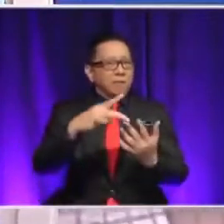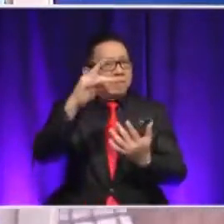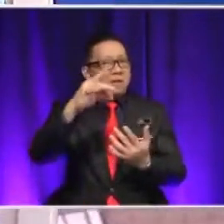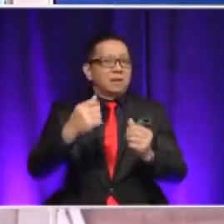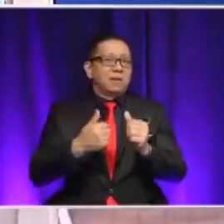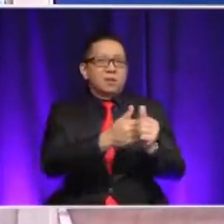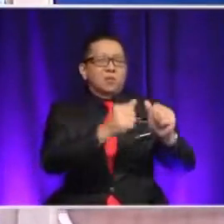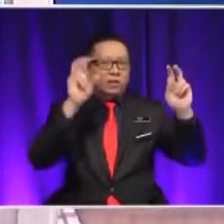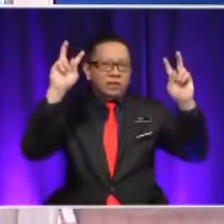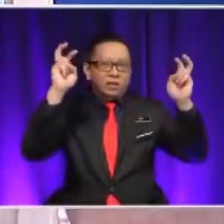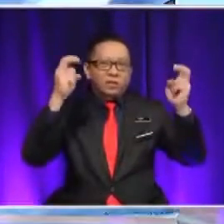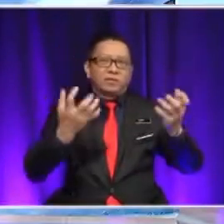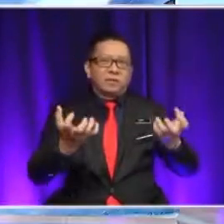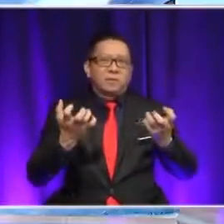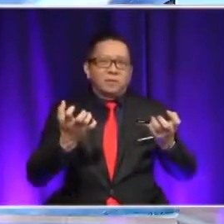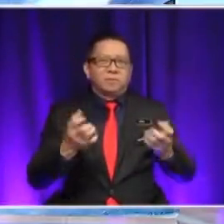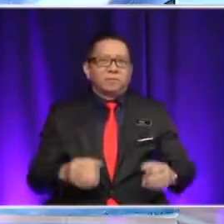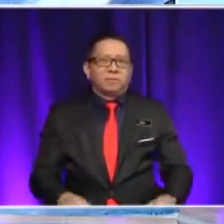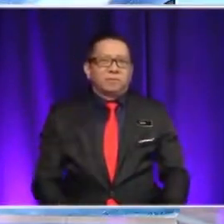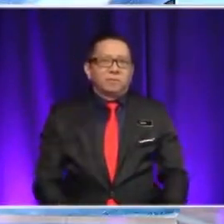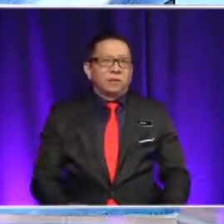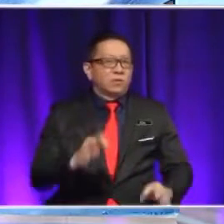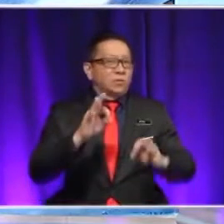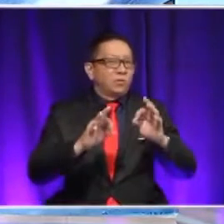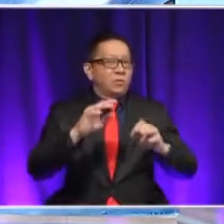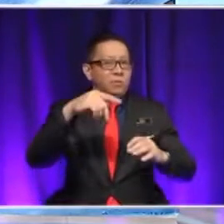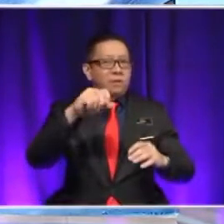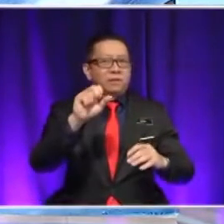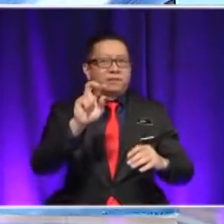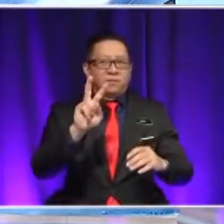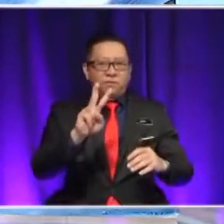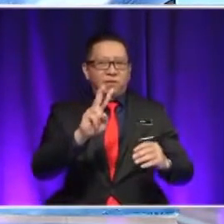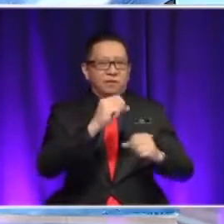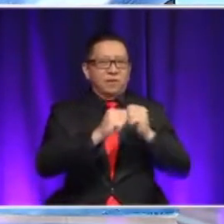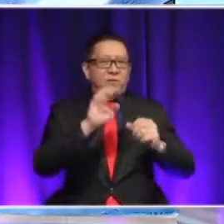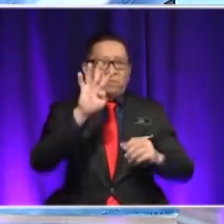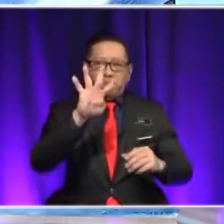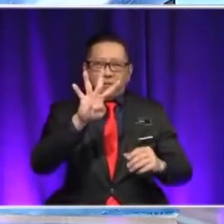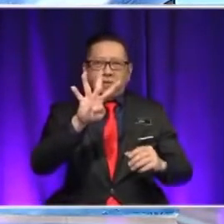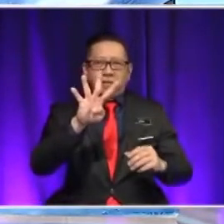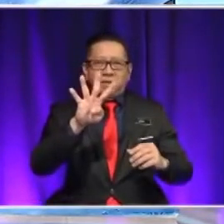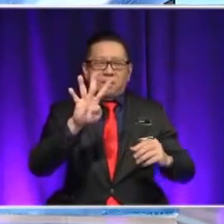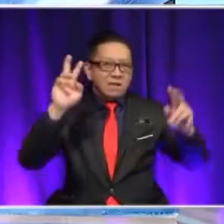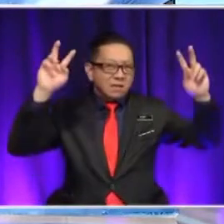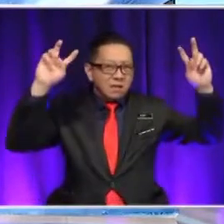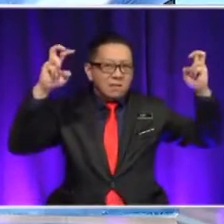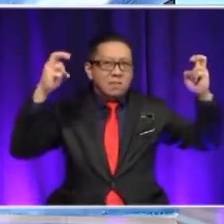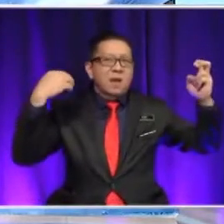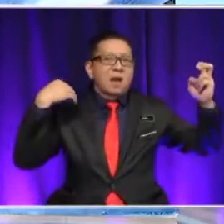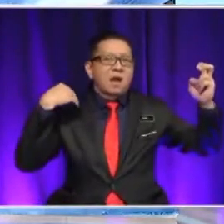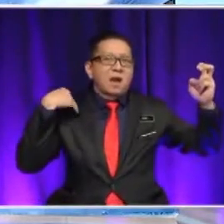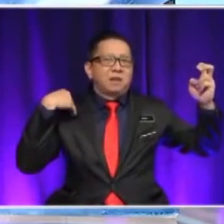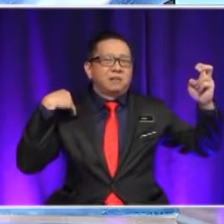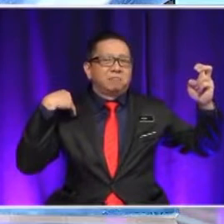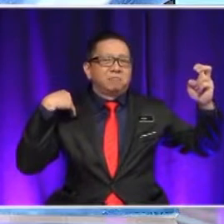moyang cite Noah baik Kalau untuk HP SPC tahun empat dalam buku teks PSB a.kep Madya Allah seolah